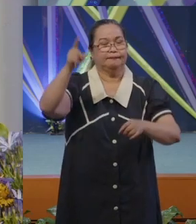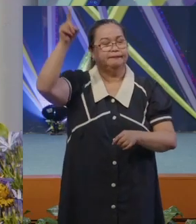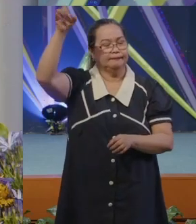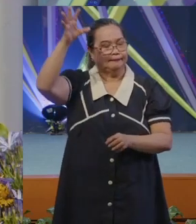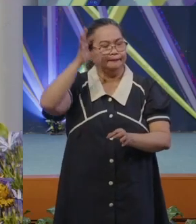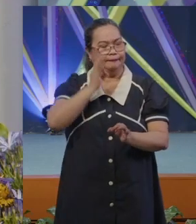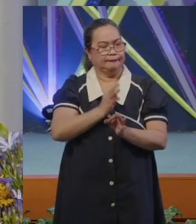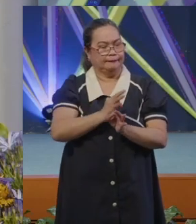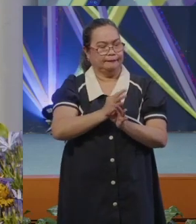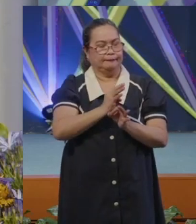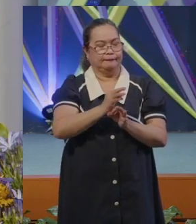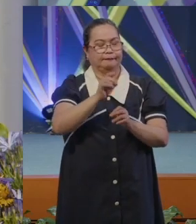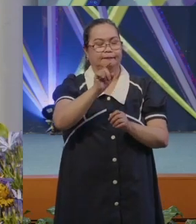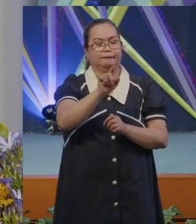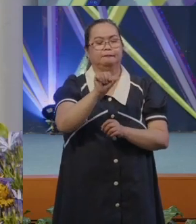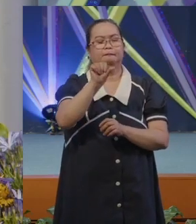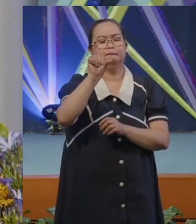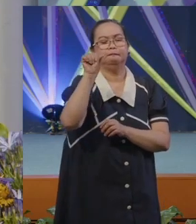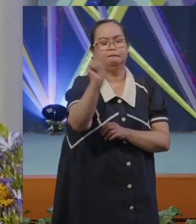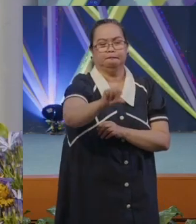at sila ay magwawagi.